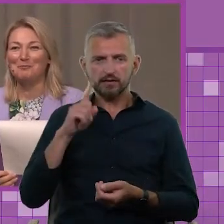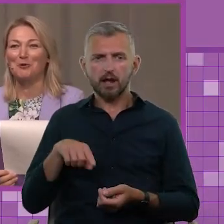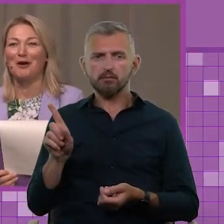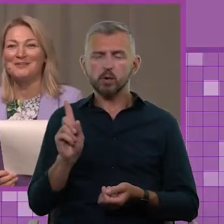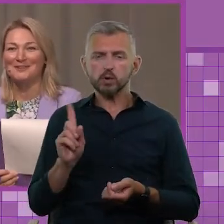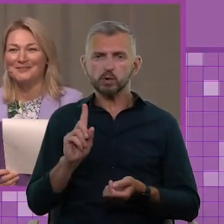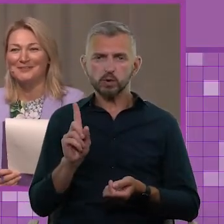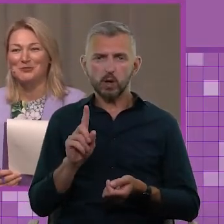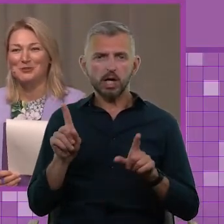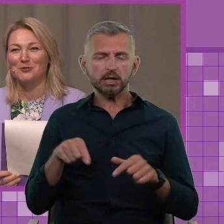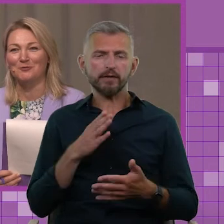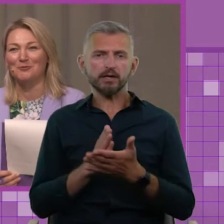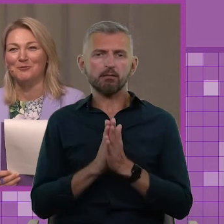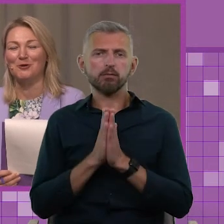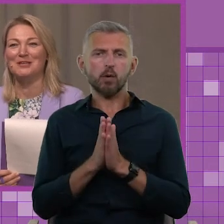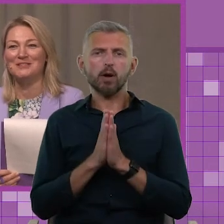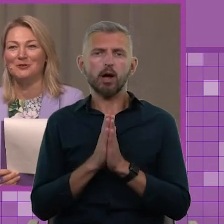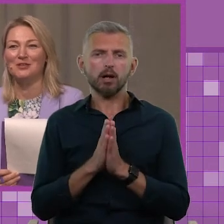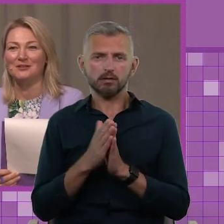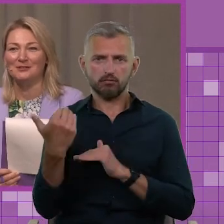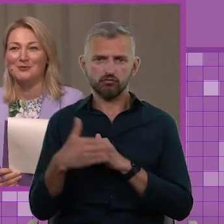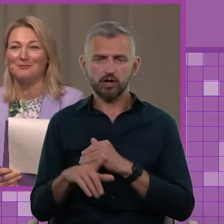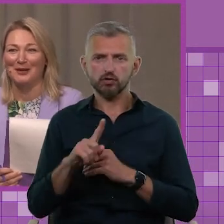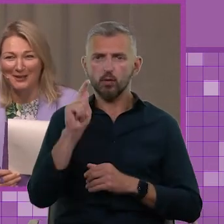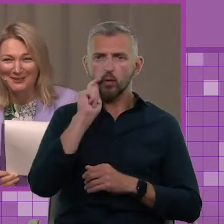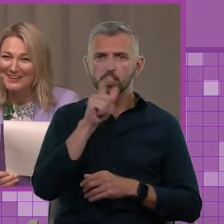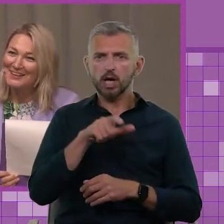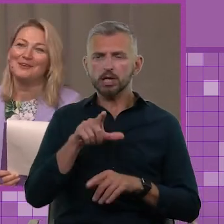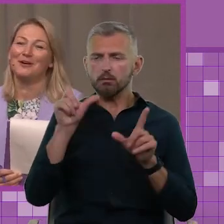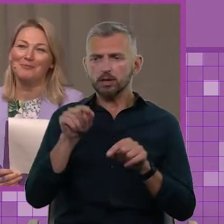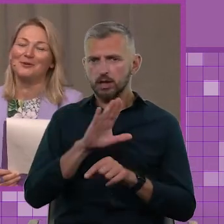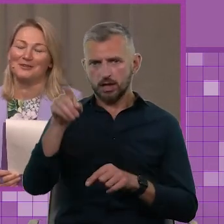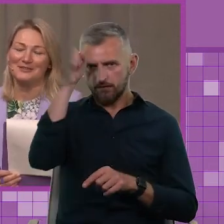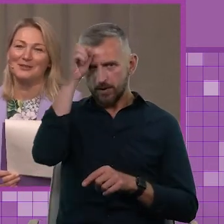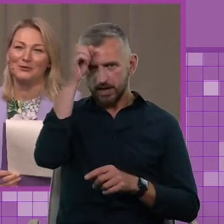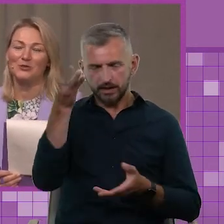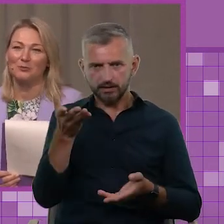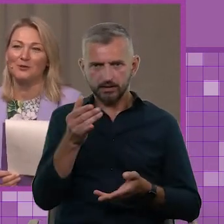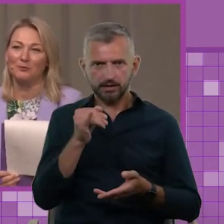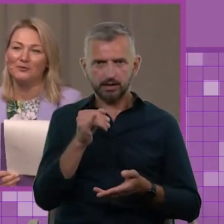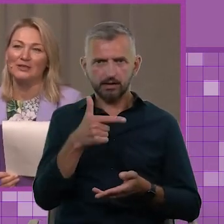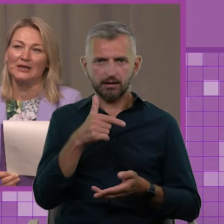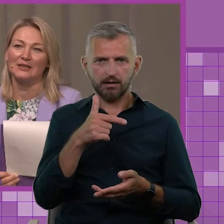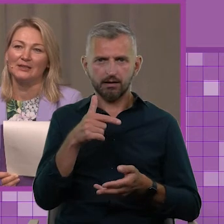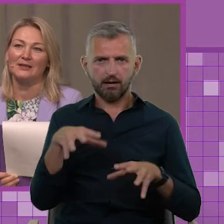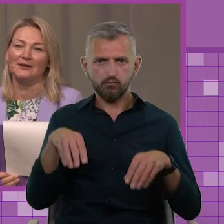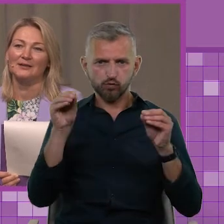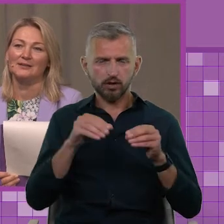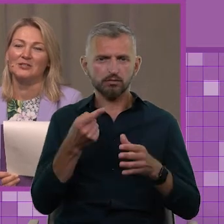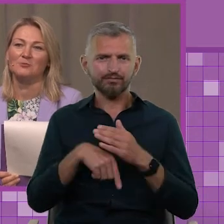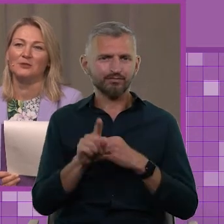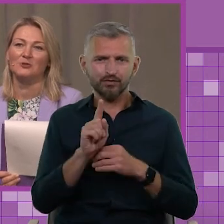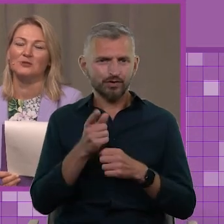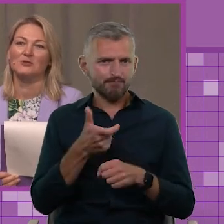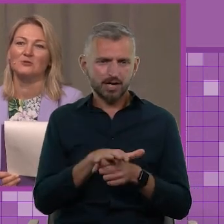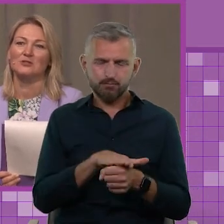що навіть є прохання, вже, щоб українців не їхати вже в Берлін і в Гамбург із-за того, що переповнені,